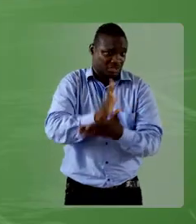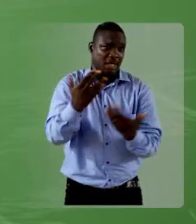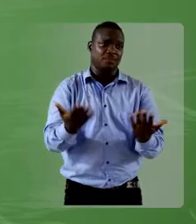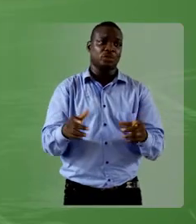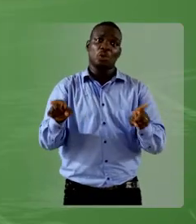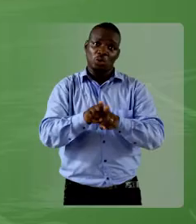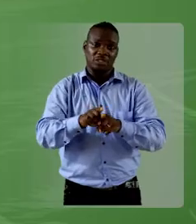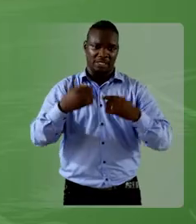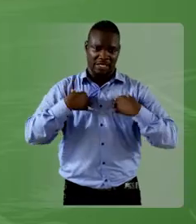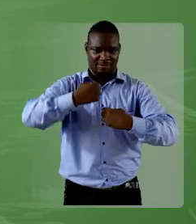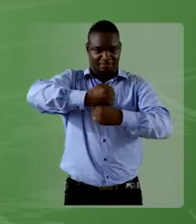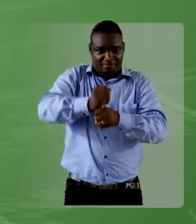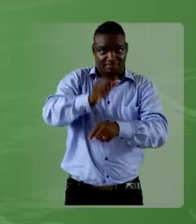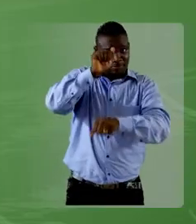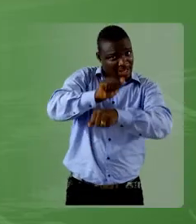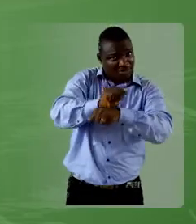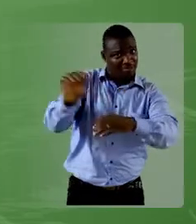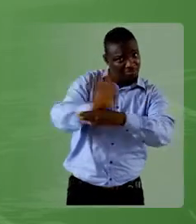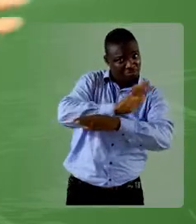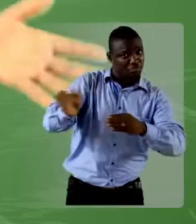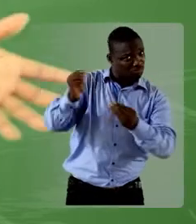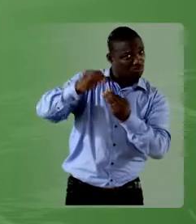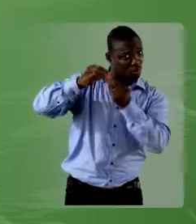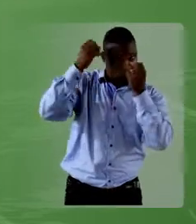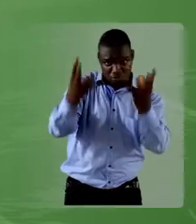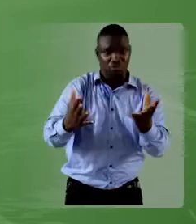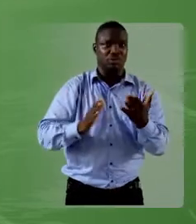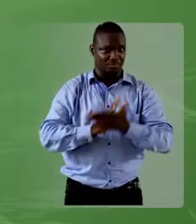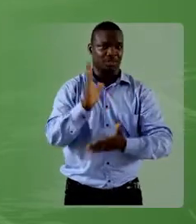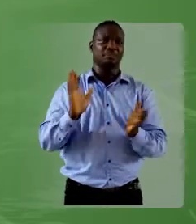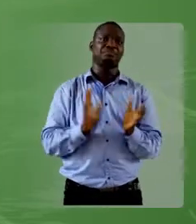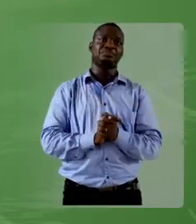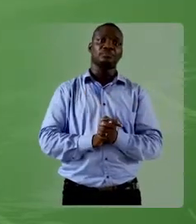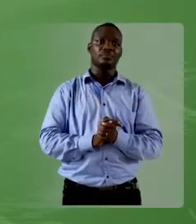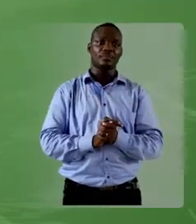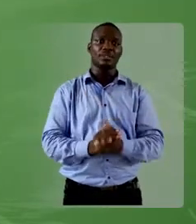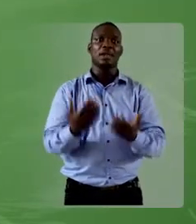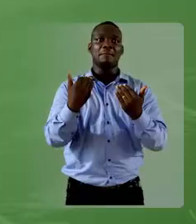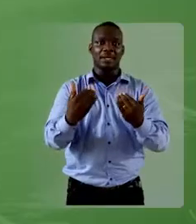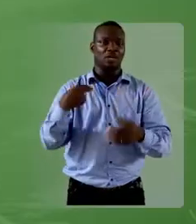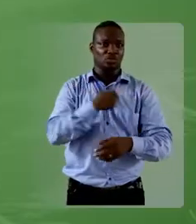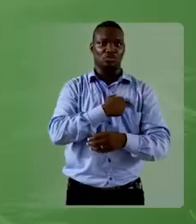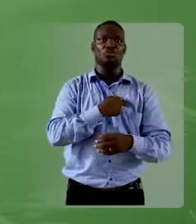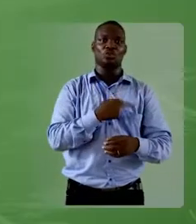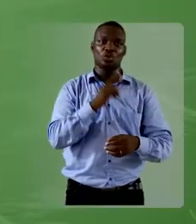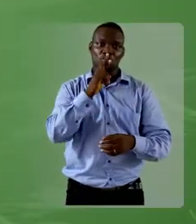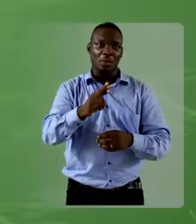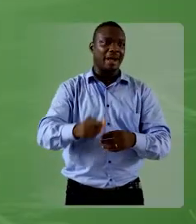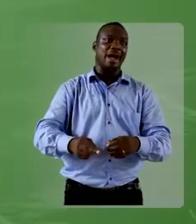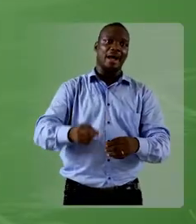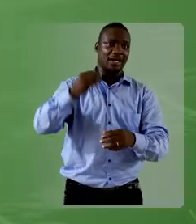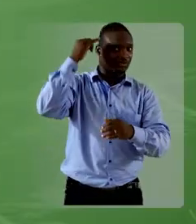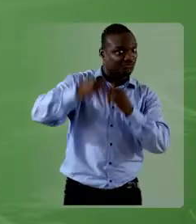également la création des emplois. Nous arrivons maintenant à la dernière étape, c'est-à-dire